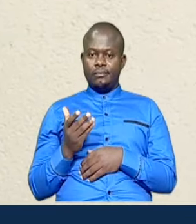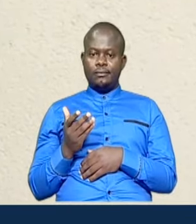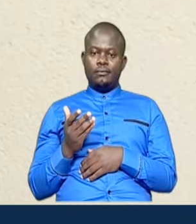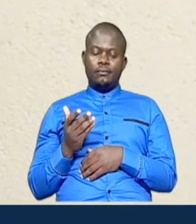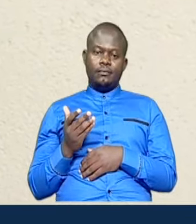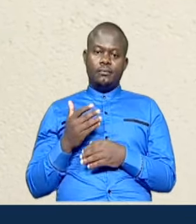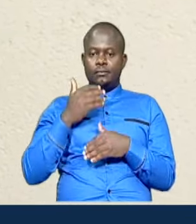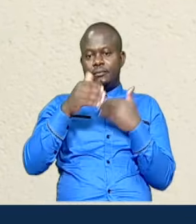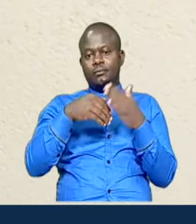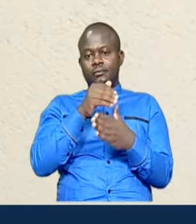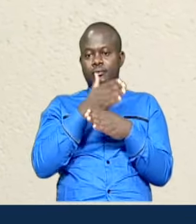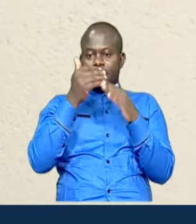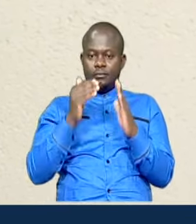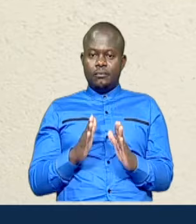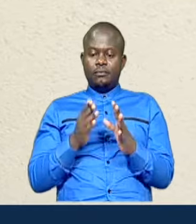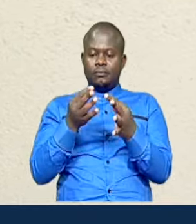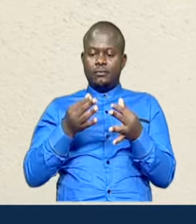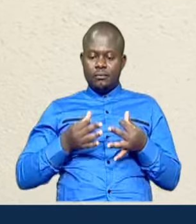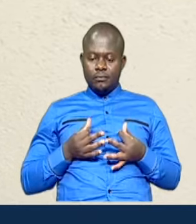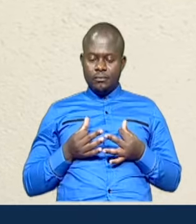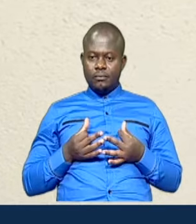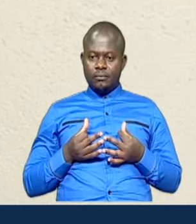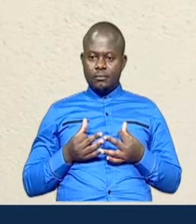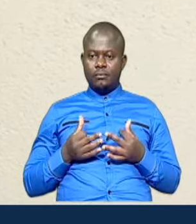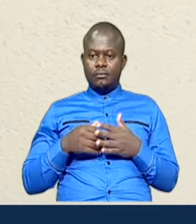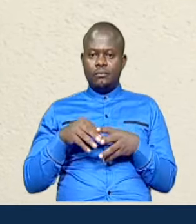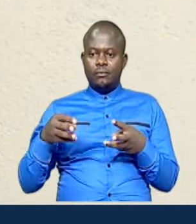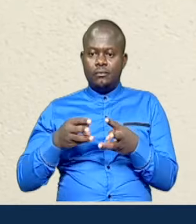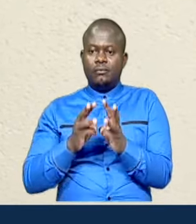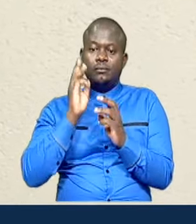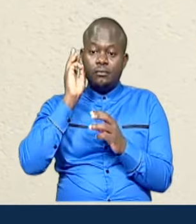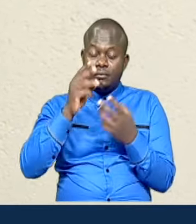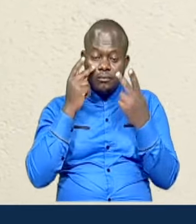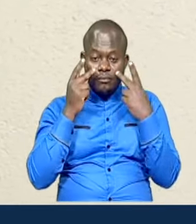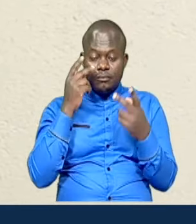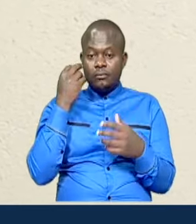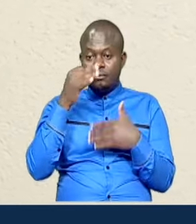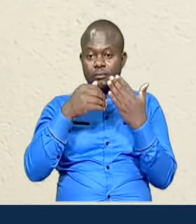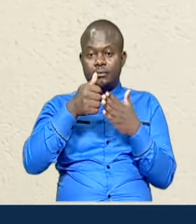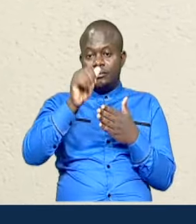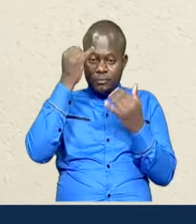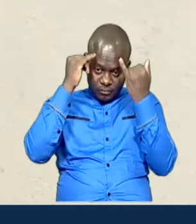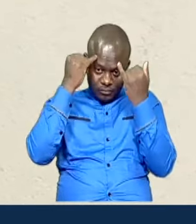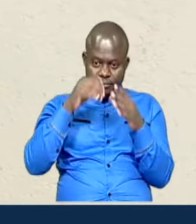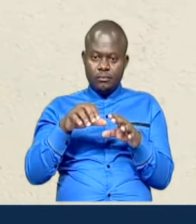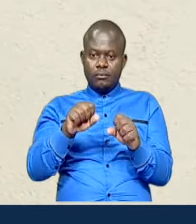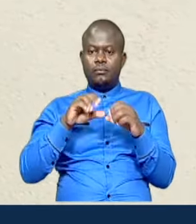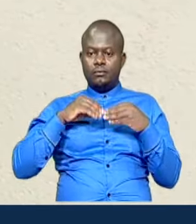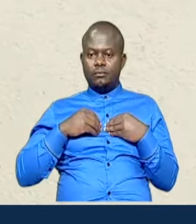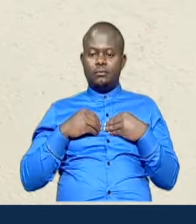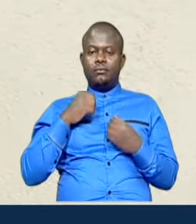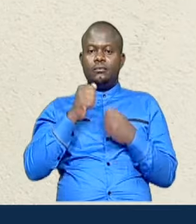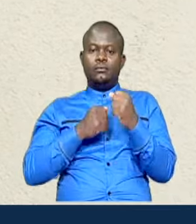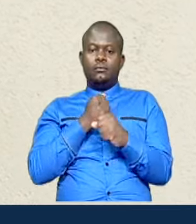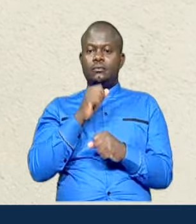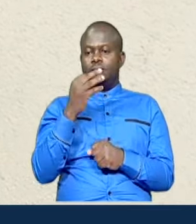na minisiteri ya finance ku buryo tuzareba niba ibyo bitekerezo barabifashe. Imyaka 30